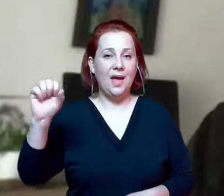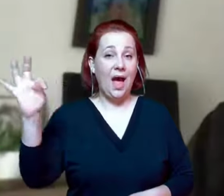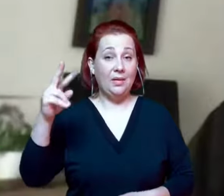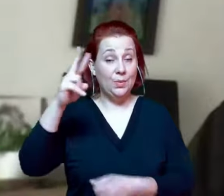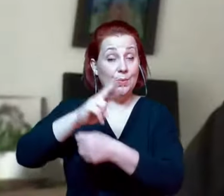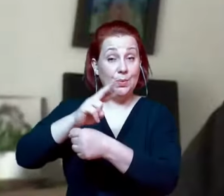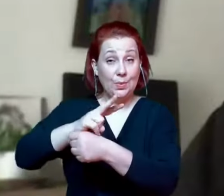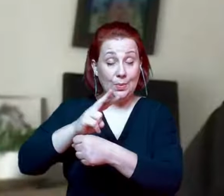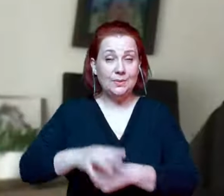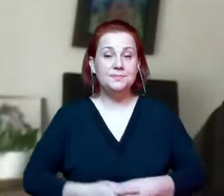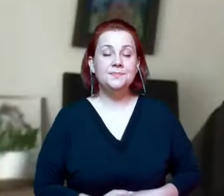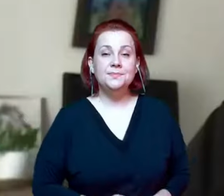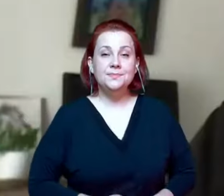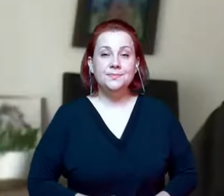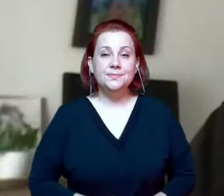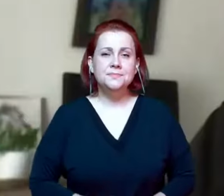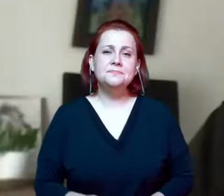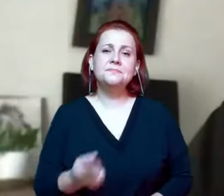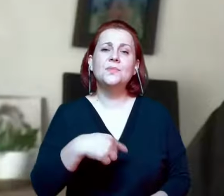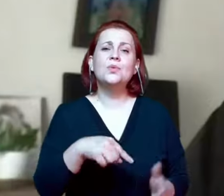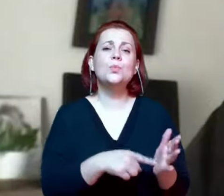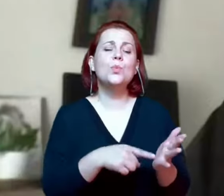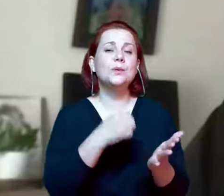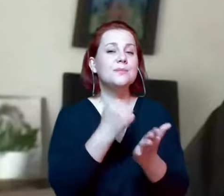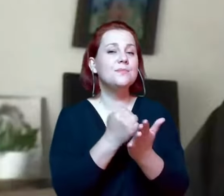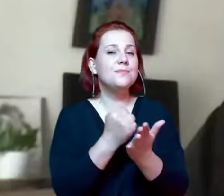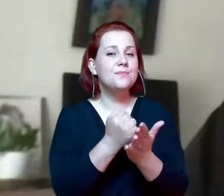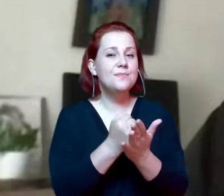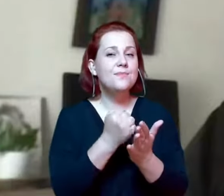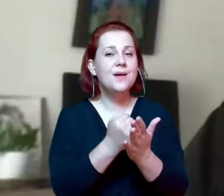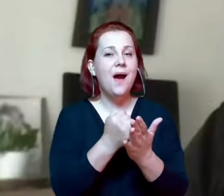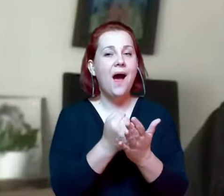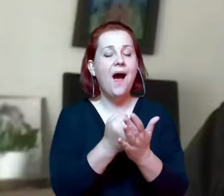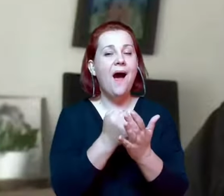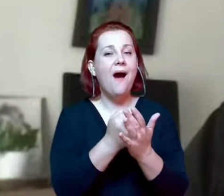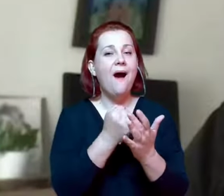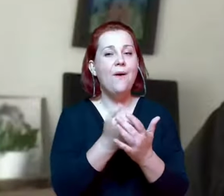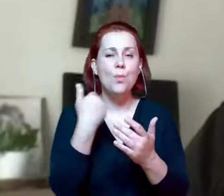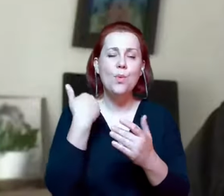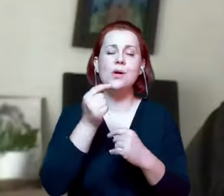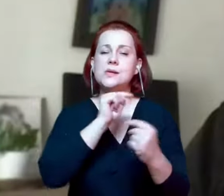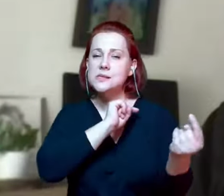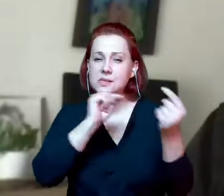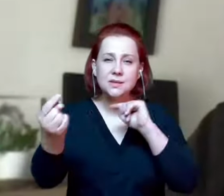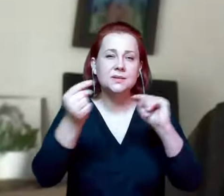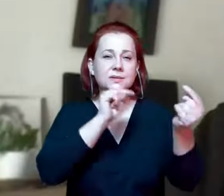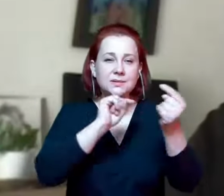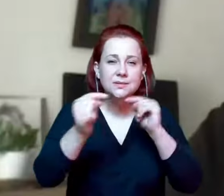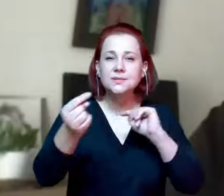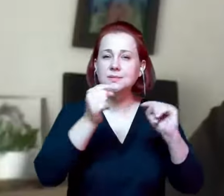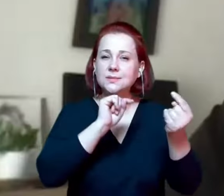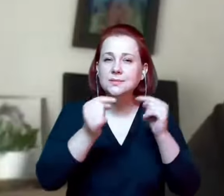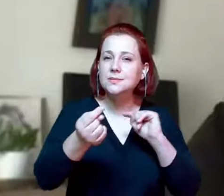jeśli chodzi o te kwestie, które były wówczas przedmiotem dyskusji, jeśli chodzi